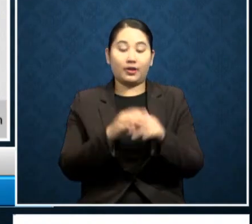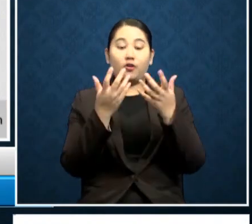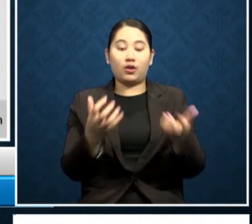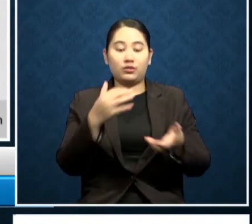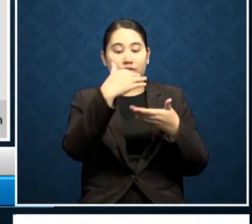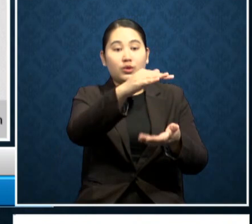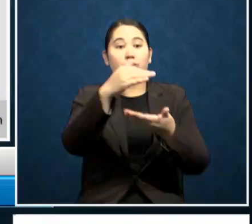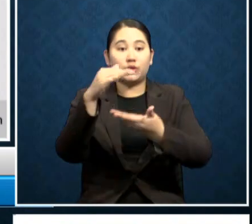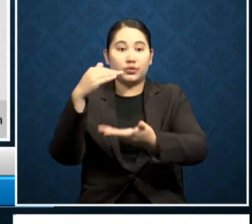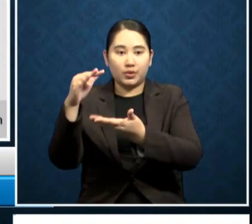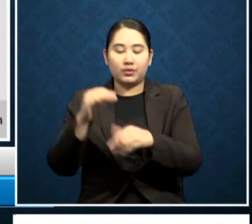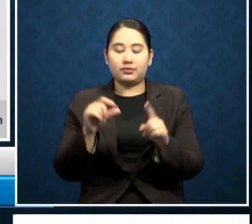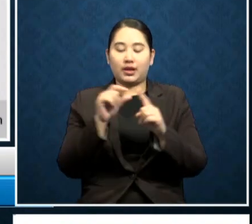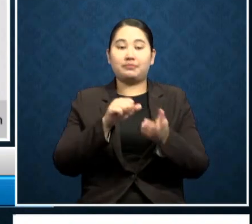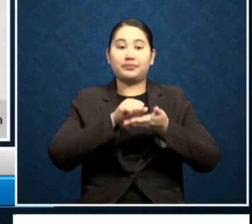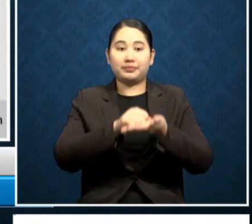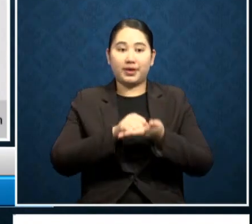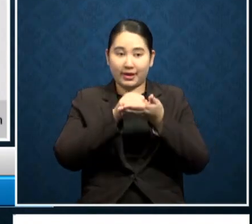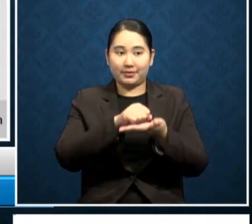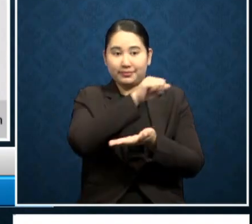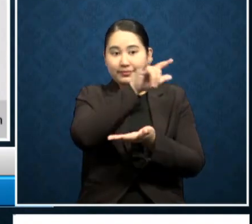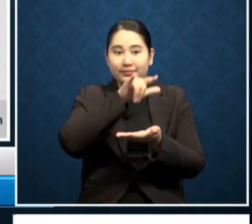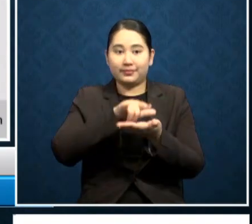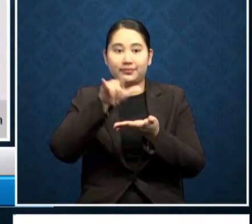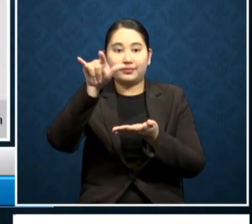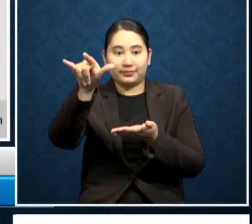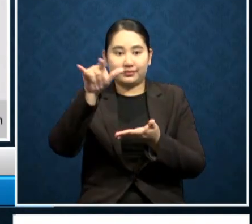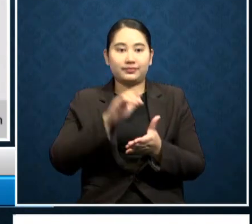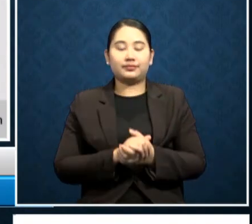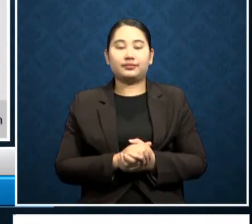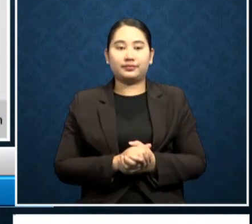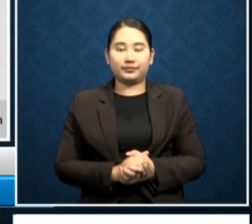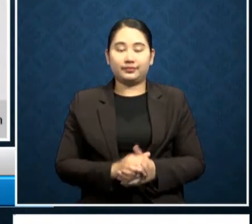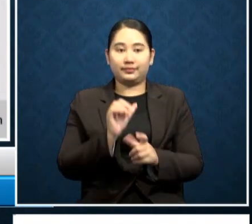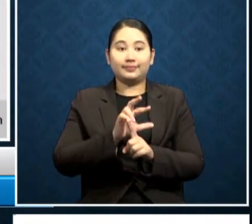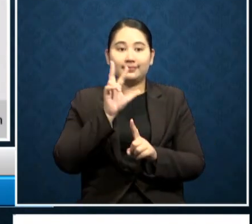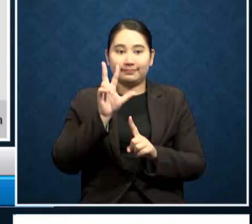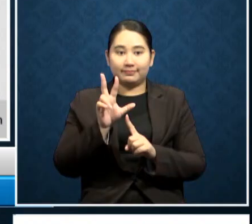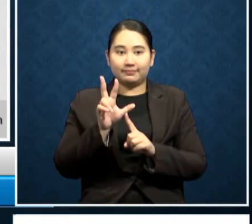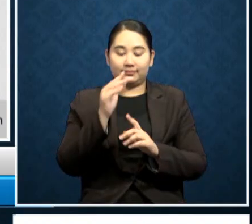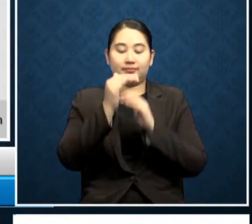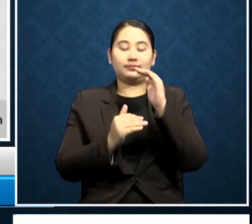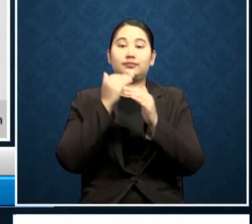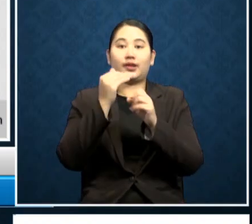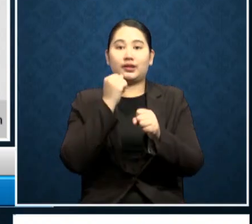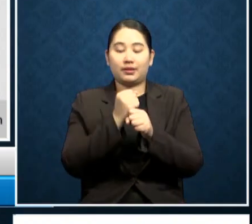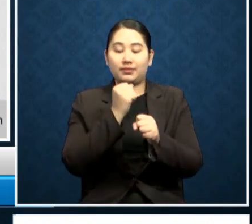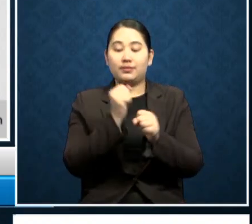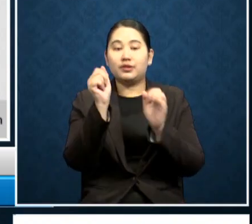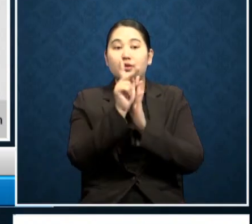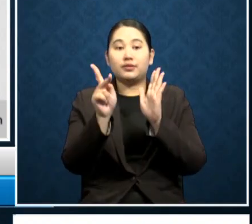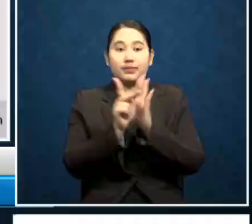และคำว่าบริการการเดินอากาศเป็นต้นข้อที่ 3ควรพัฒนากฎหมายดำดับ